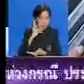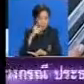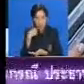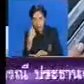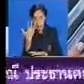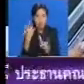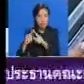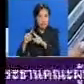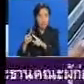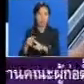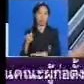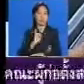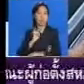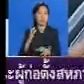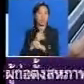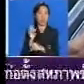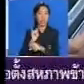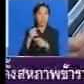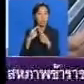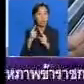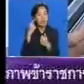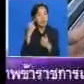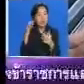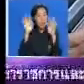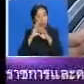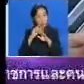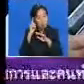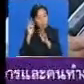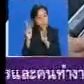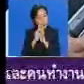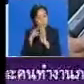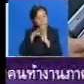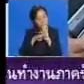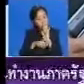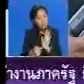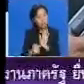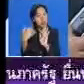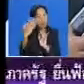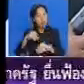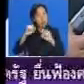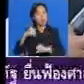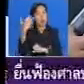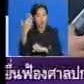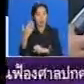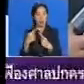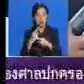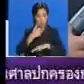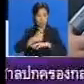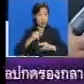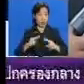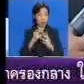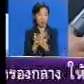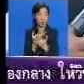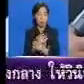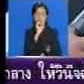ายใหญ่หรือรายย่อยอย่างไรนะครับต้องรอดูนะฮะเป็นเพียงแค่การอนุมัติกรอบไว้เบื้องต้นล่วงหน้าเท่านั้นครับคุณกรจติกาวณิชรัฐมนตรีคลังก็เปิดเ